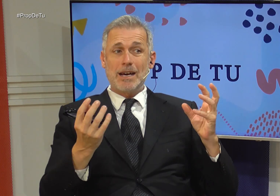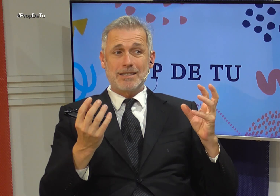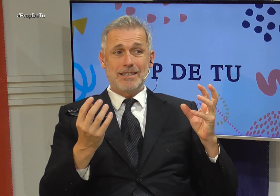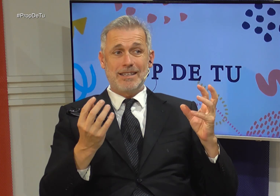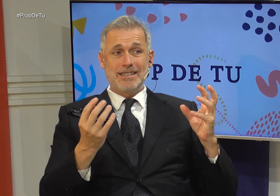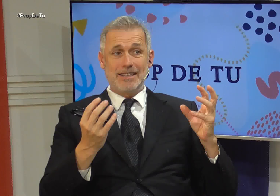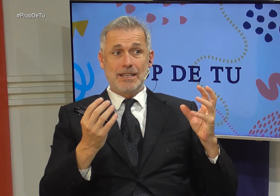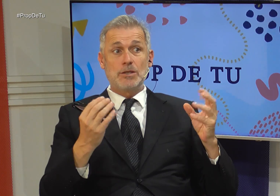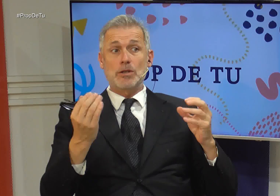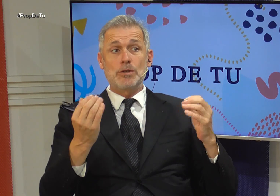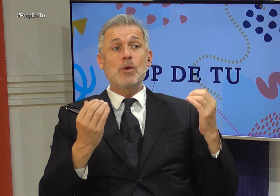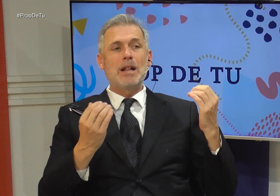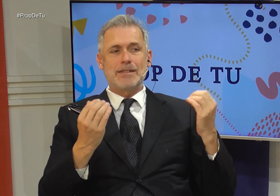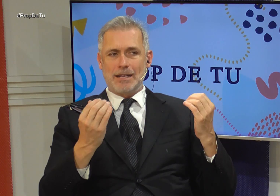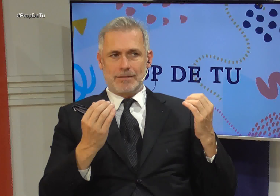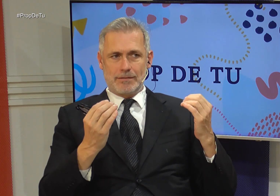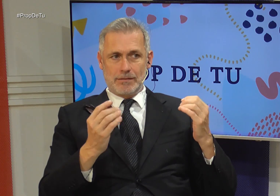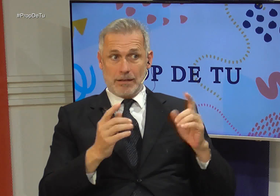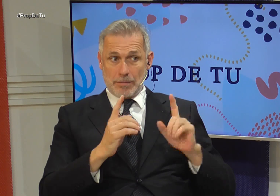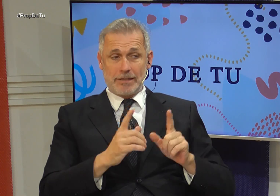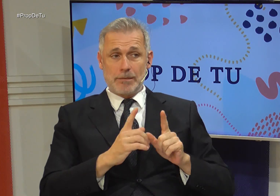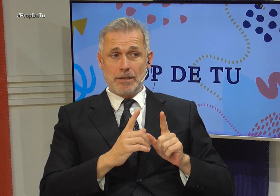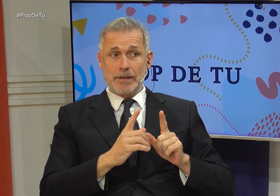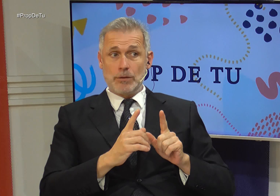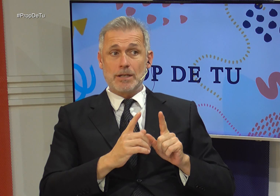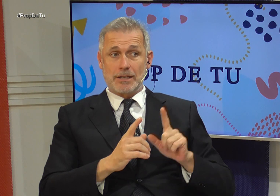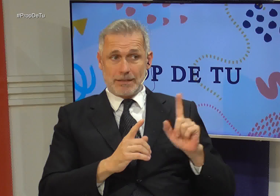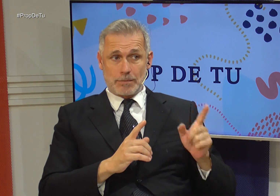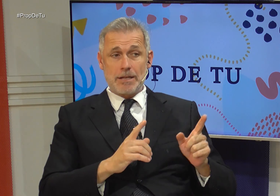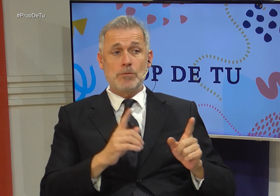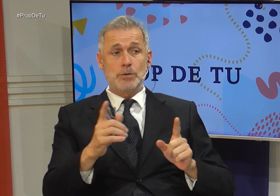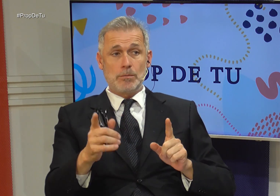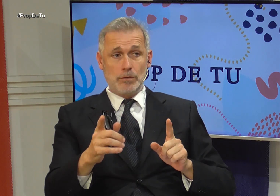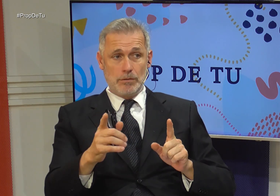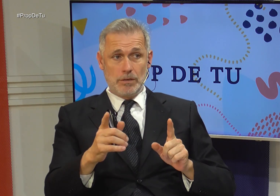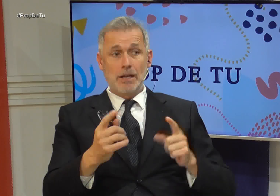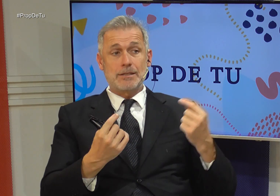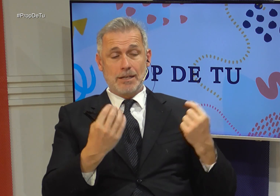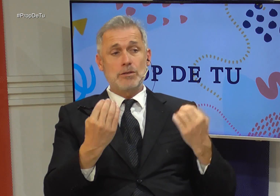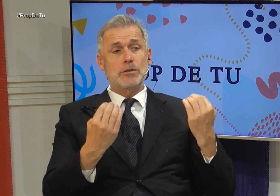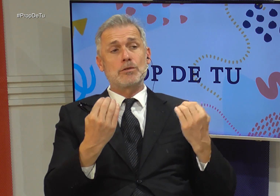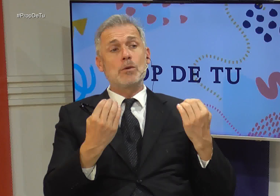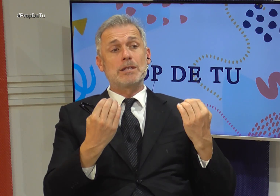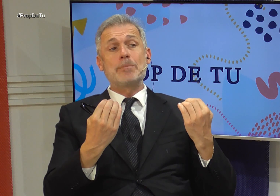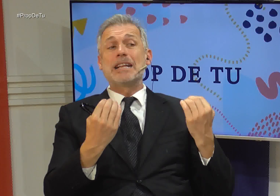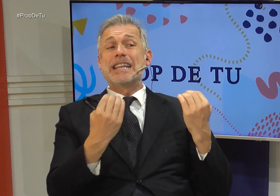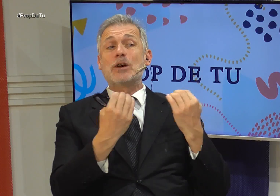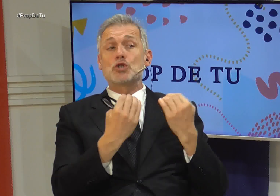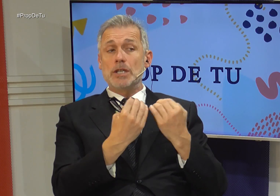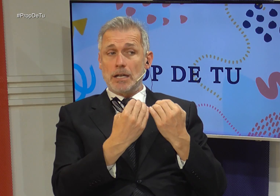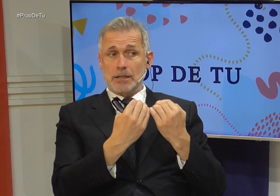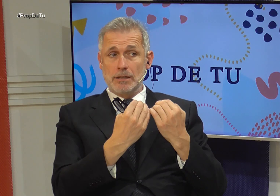dos parts en situació d'igualtat. El que planteja el verificador és que tant Espanya com Puigdemont estan en situació d'igualtat